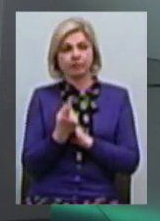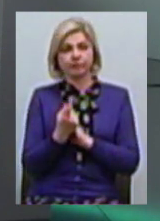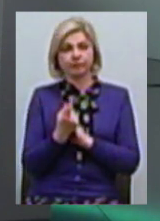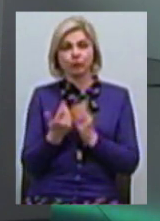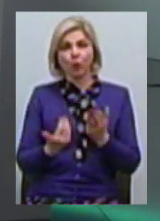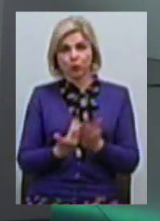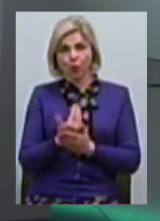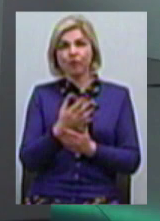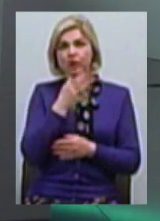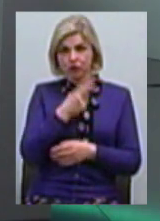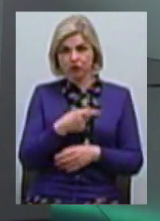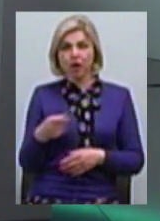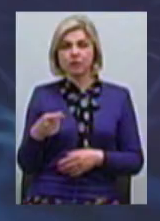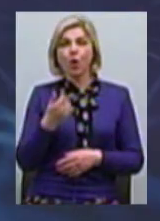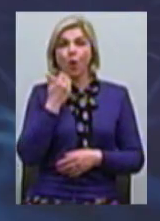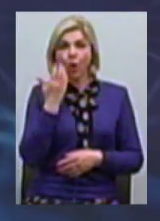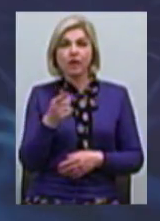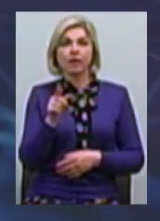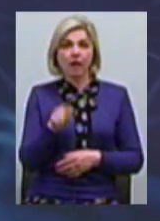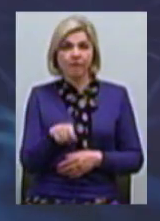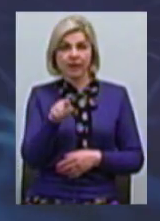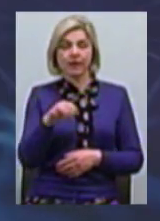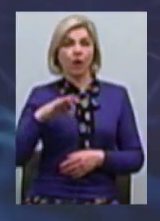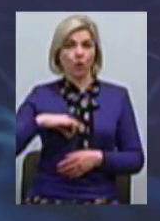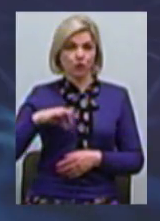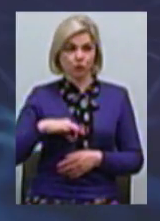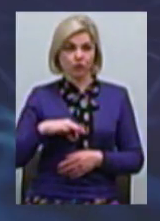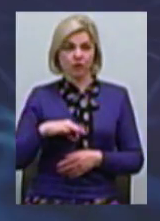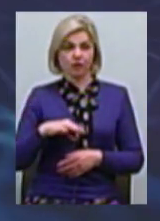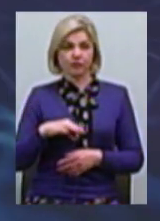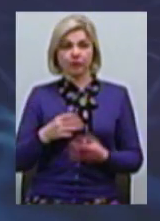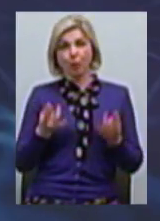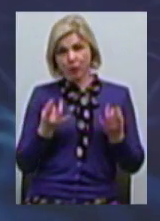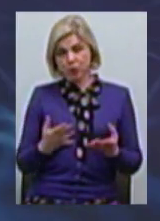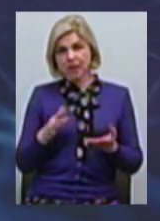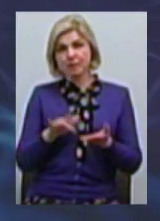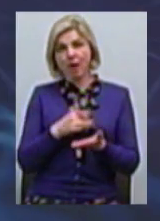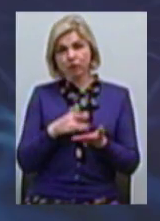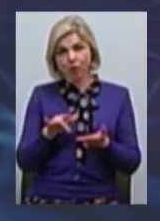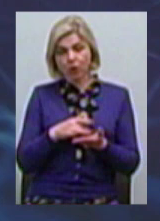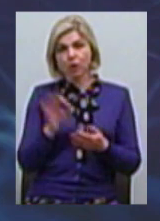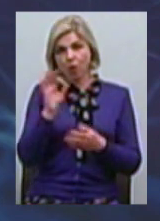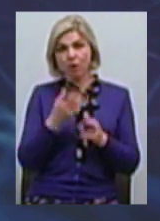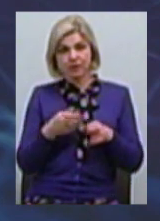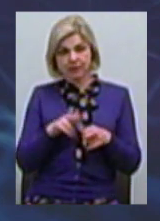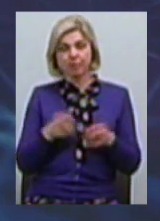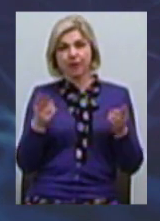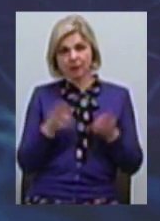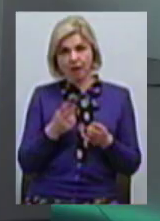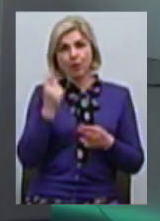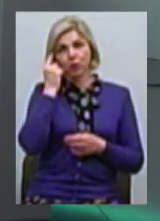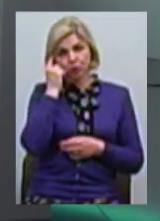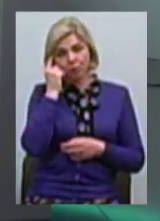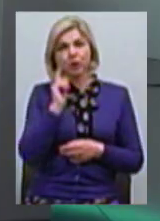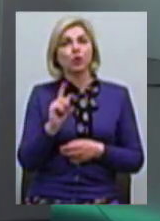з'являється новий час, коли навіть коли ти користуєшся просто смартфоном, про це треба дбати,